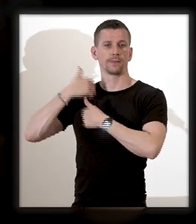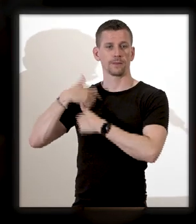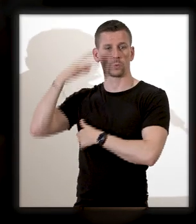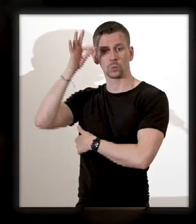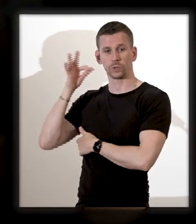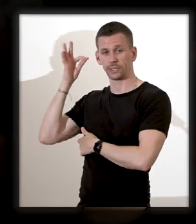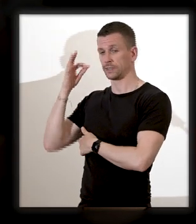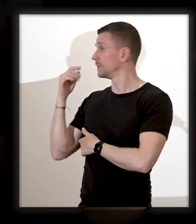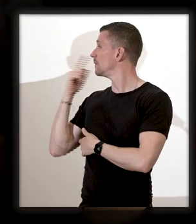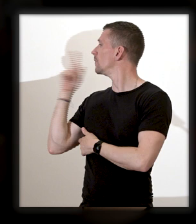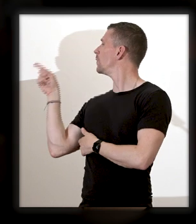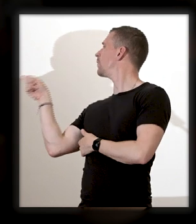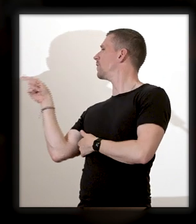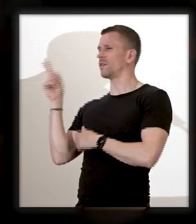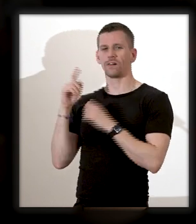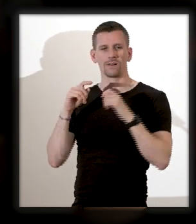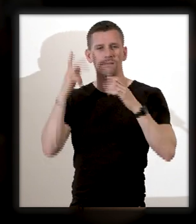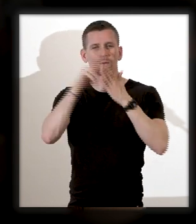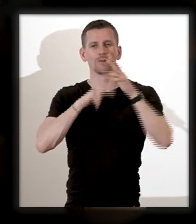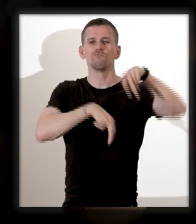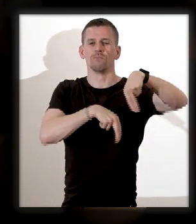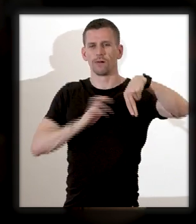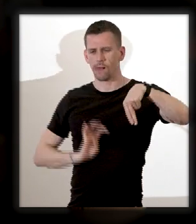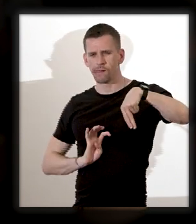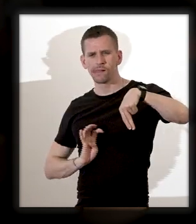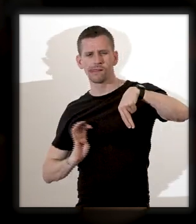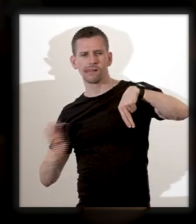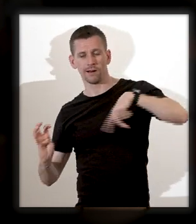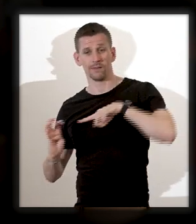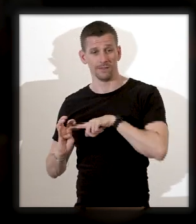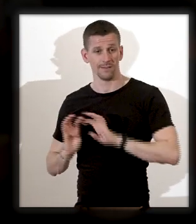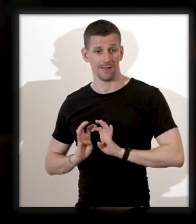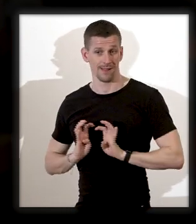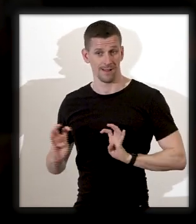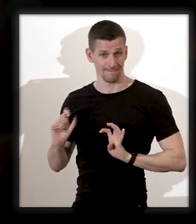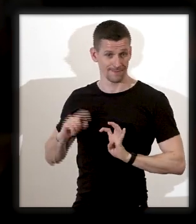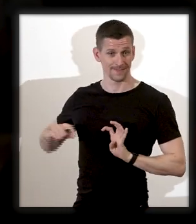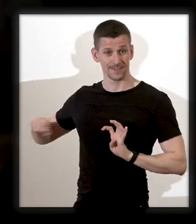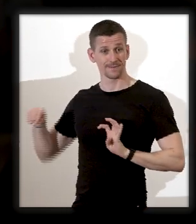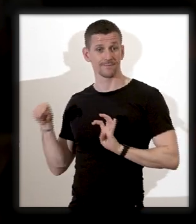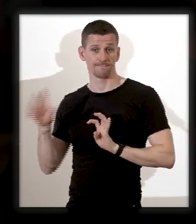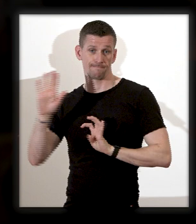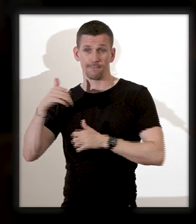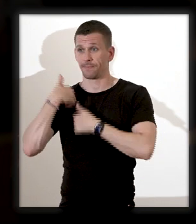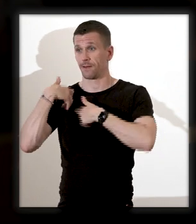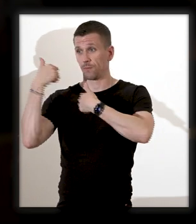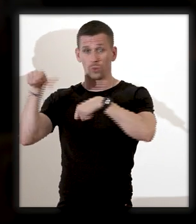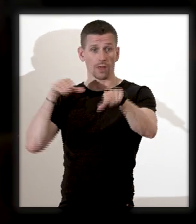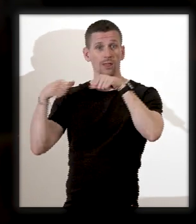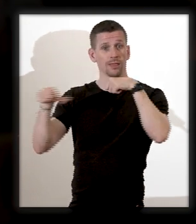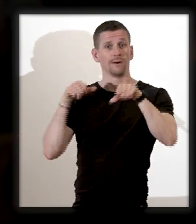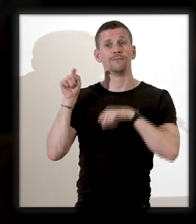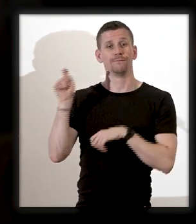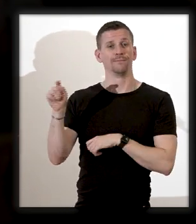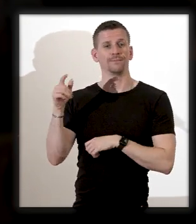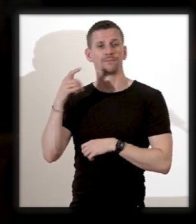donc cette armée moderne réorganisée, puisqu'il s'agit donc, elle est passée en revue, la cavalerie est passée en revue.